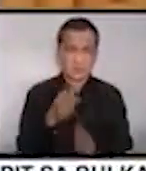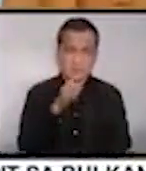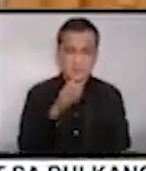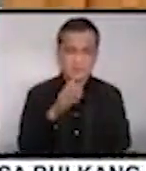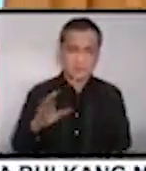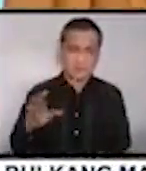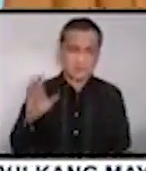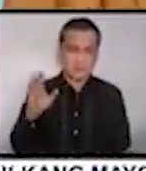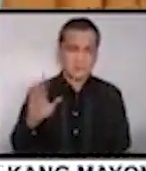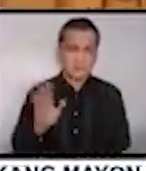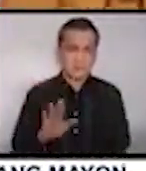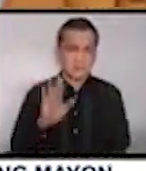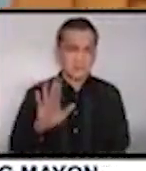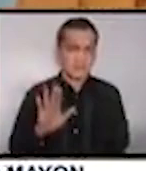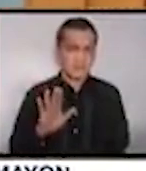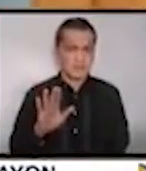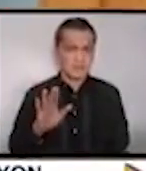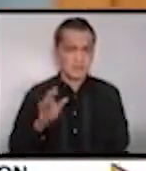Sa'yo'y